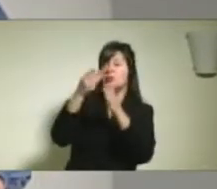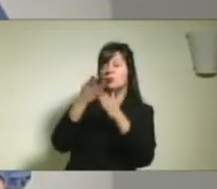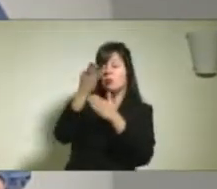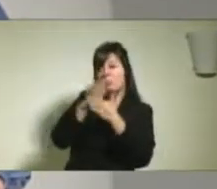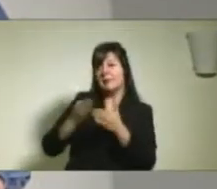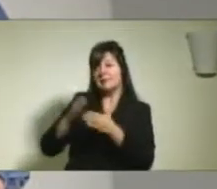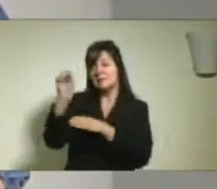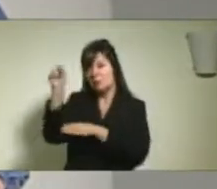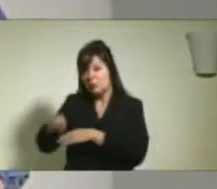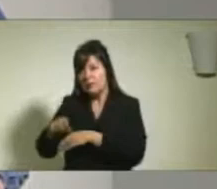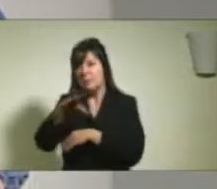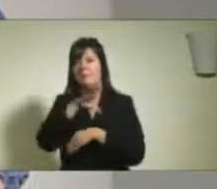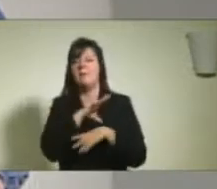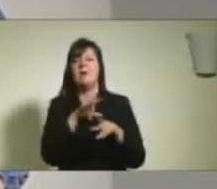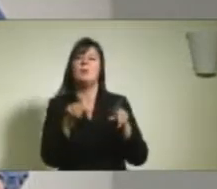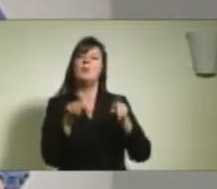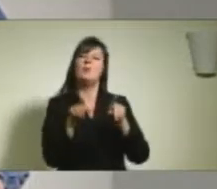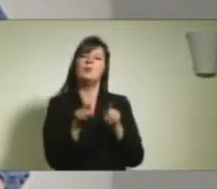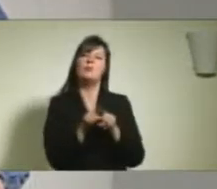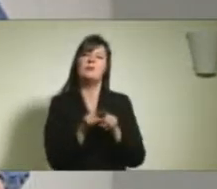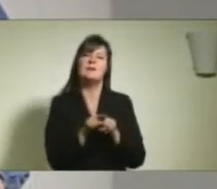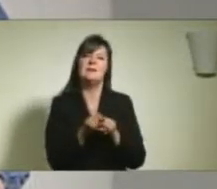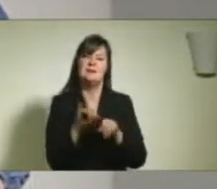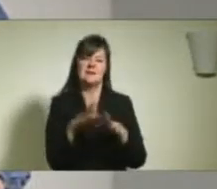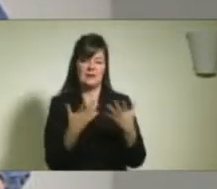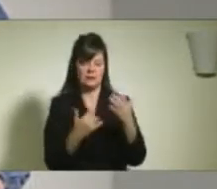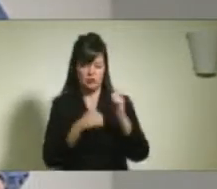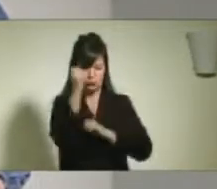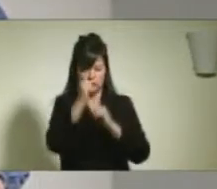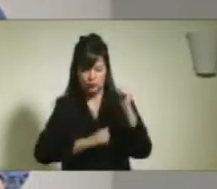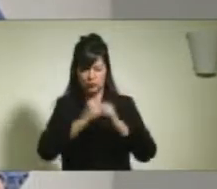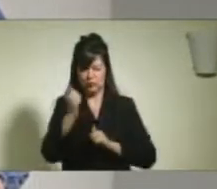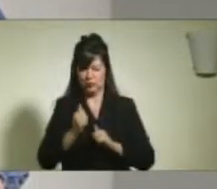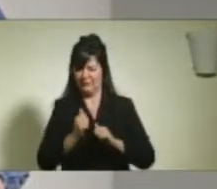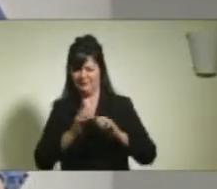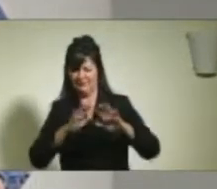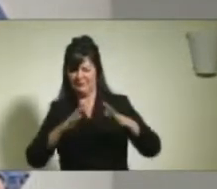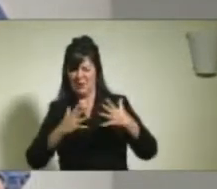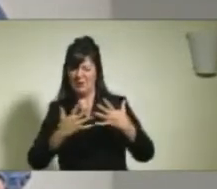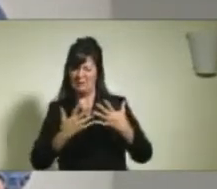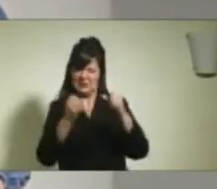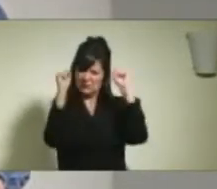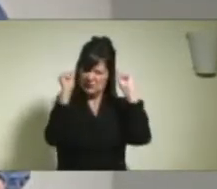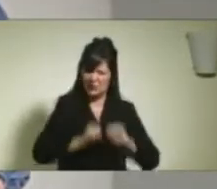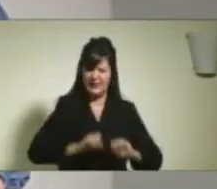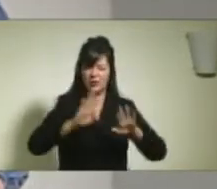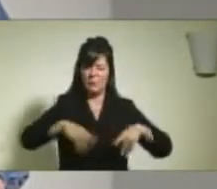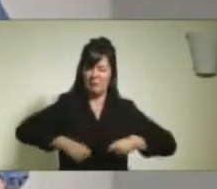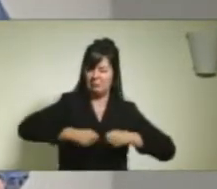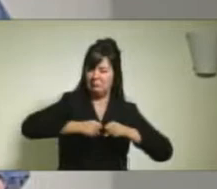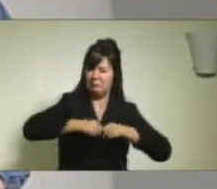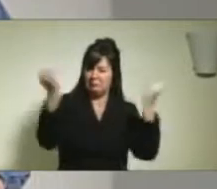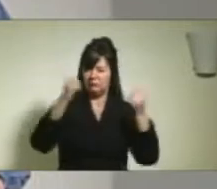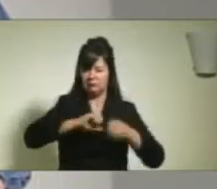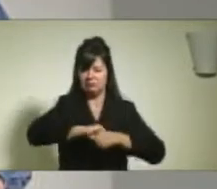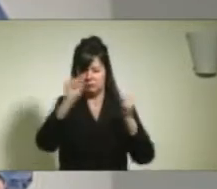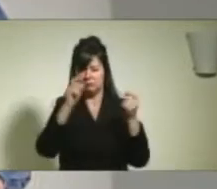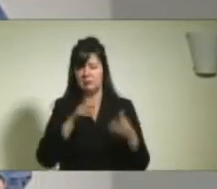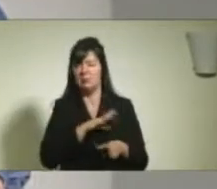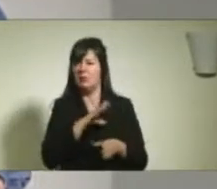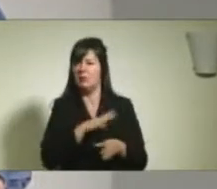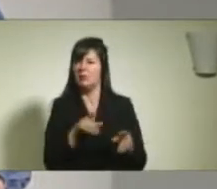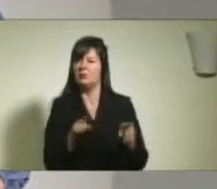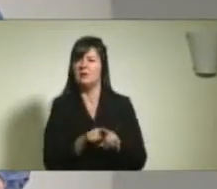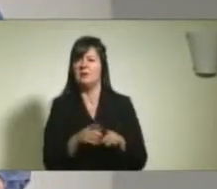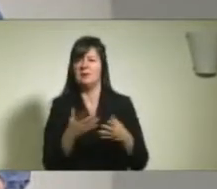vraiment essayer d'enrayer les problèmes de structure très enracinés? Autre chose, il y a le mythe